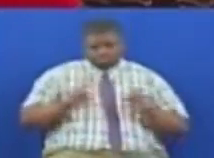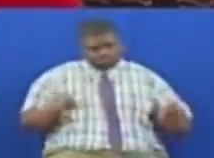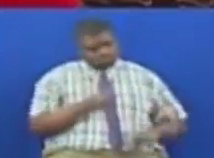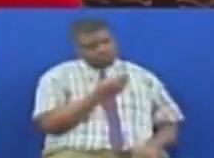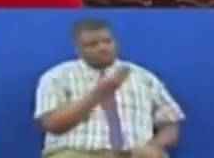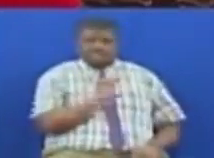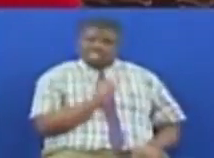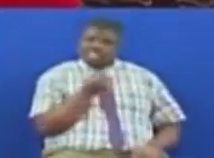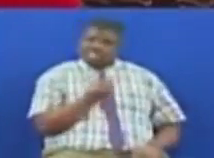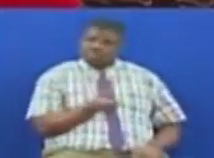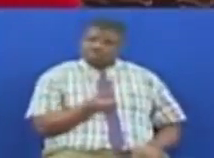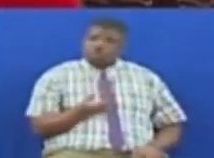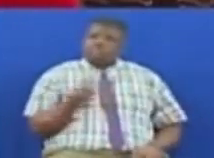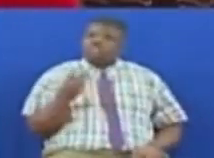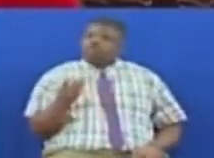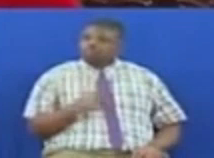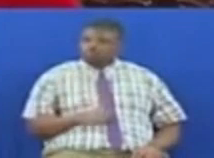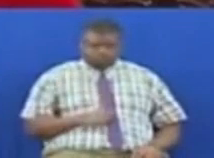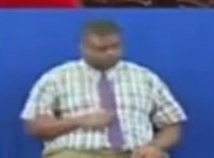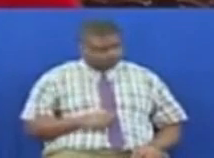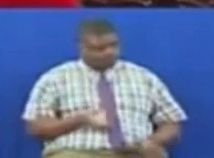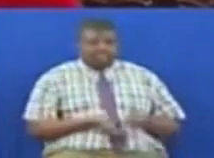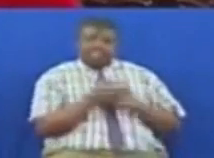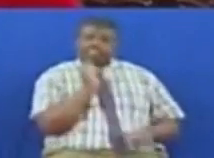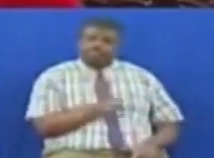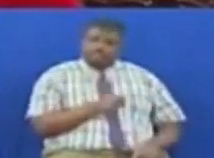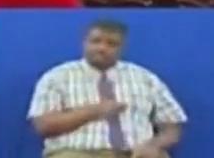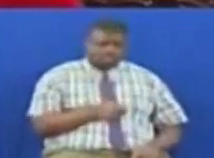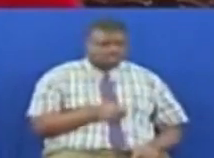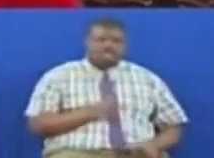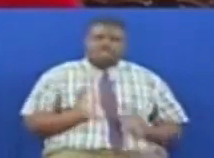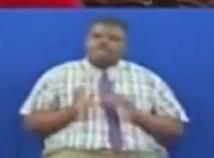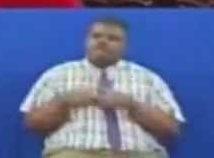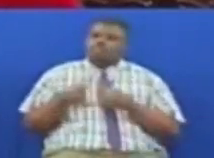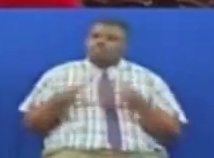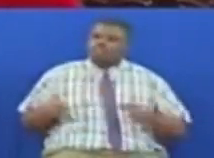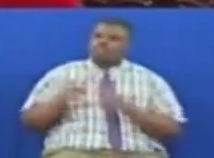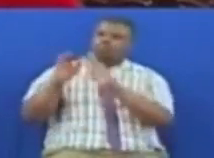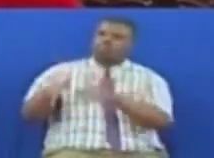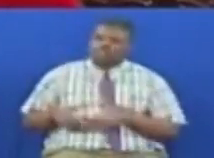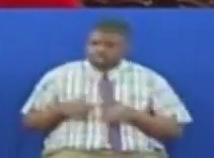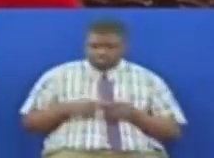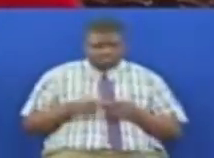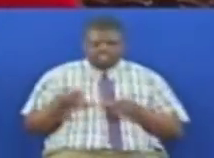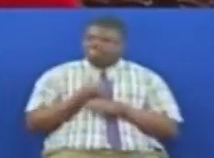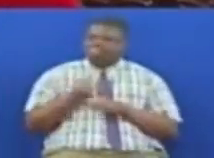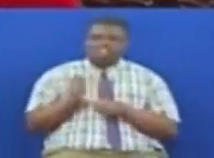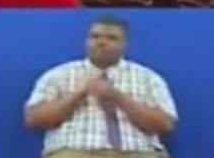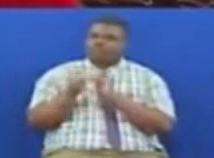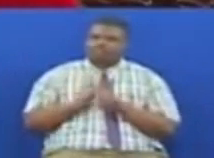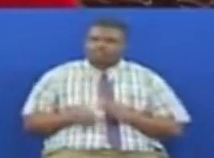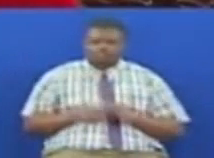kifungu kidogo cha 3. Mheshimiwa Naibu Spika, ni wito wa kambi rasmi ya upinzani bungeni kwamba bunge lisifanye marekebisho katika vifungu vya